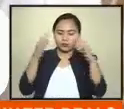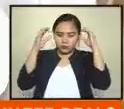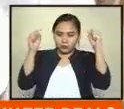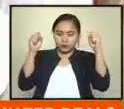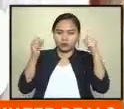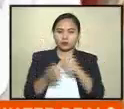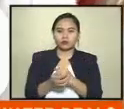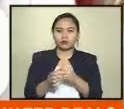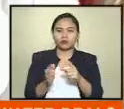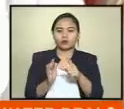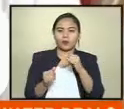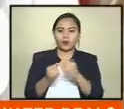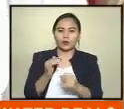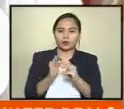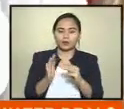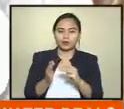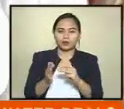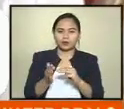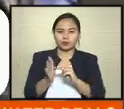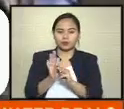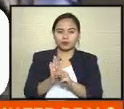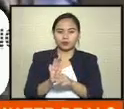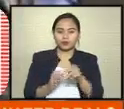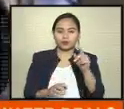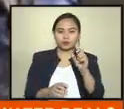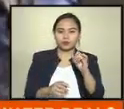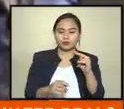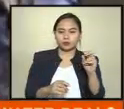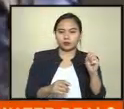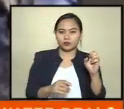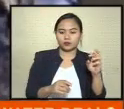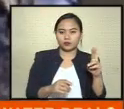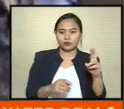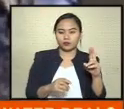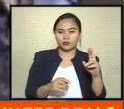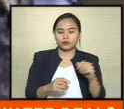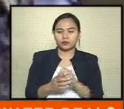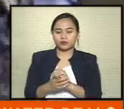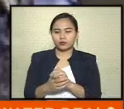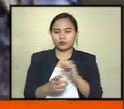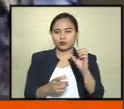niyang last-minute insertions. Tuloy-tuloy pa rin yung pag-scrutinize kasi hanggang hindi pa